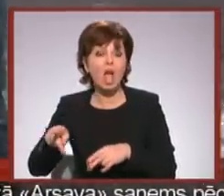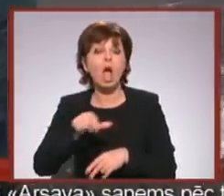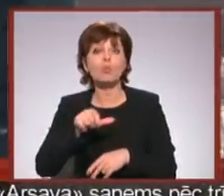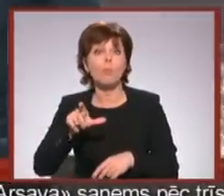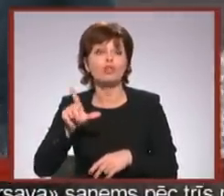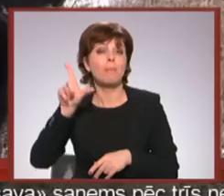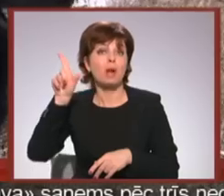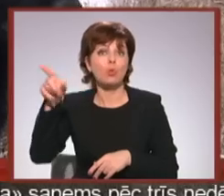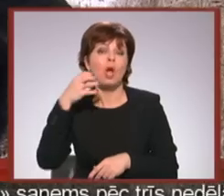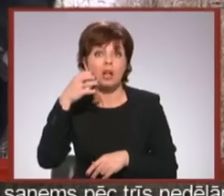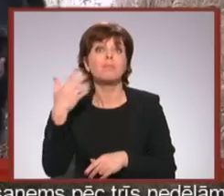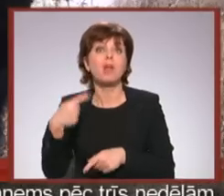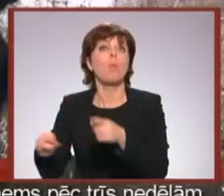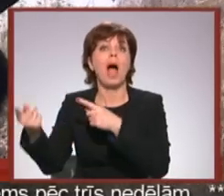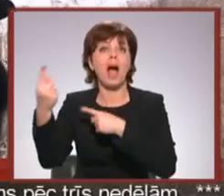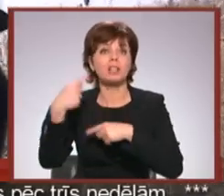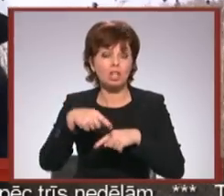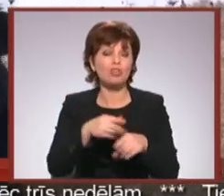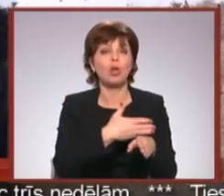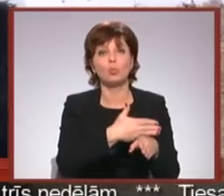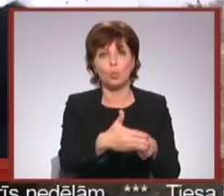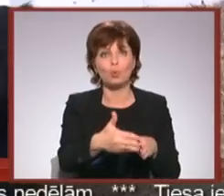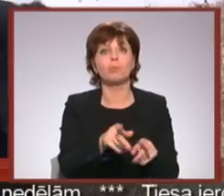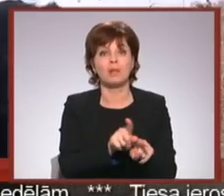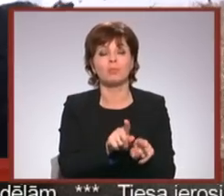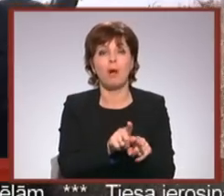uz ārzemēm, ir atgriezušies atpakaļ un turpina pildīt